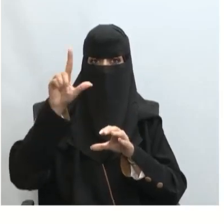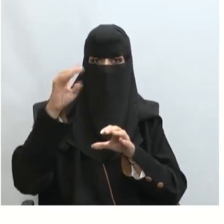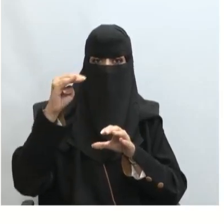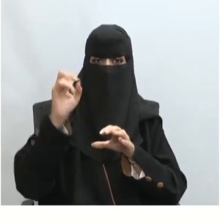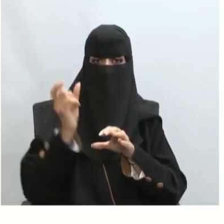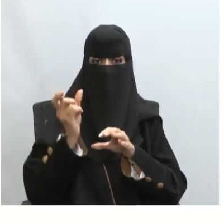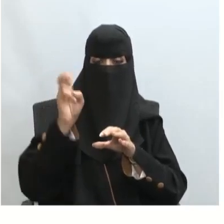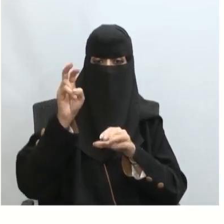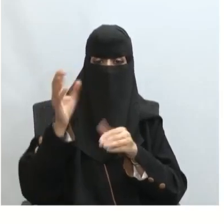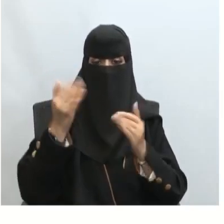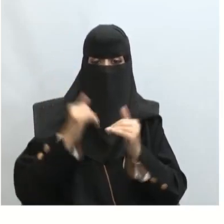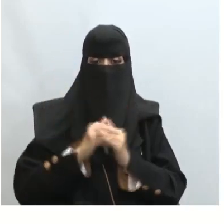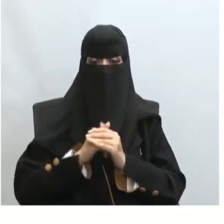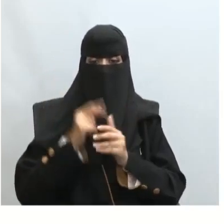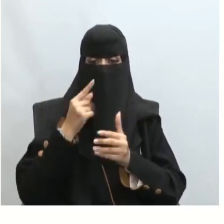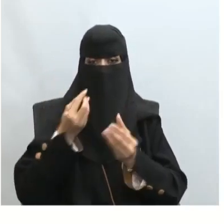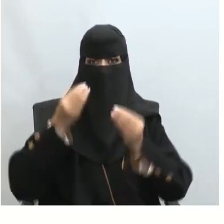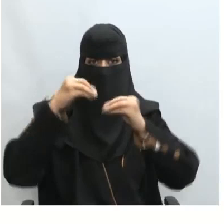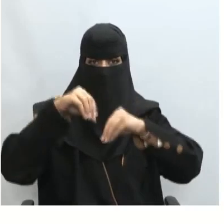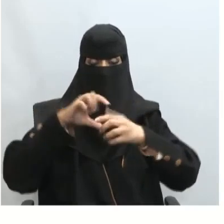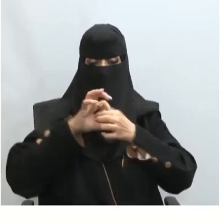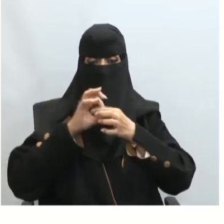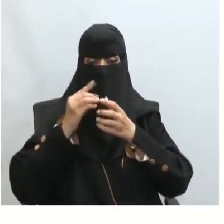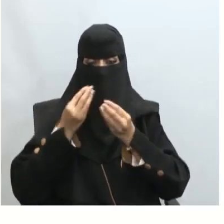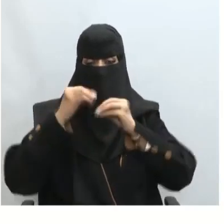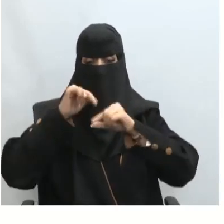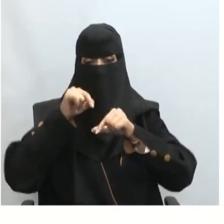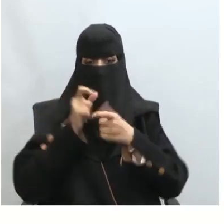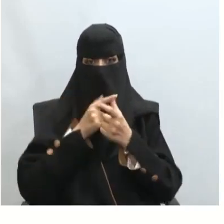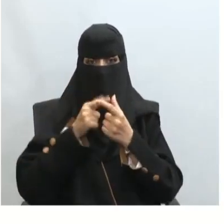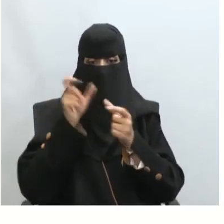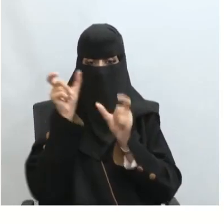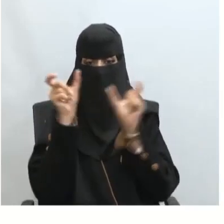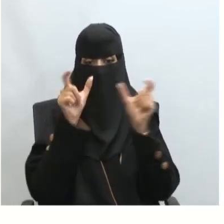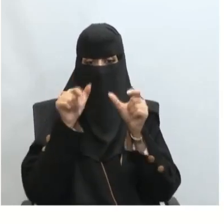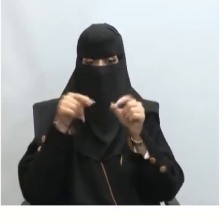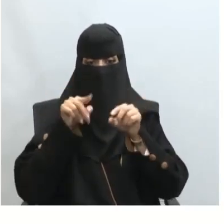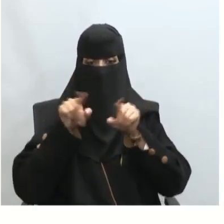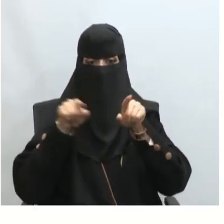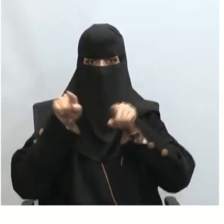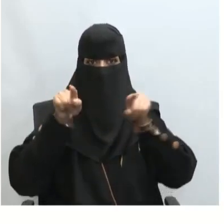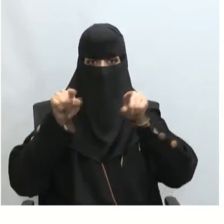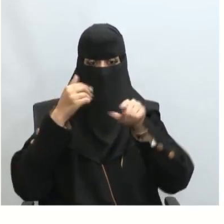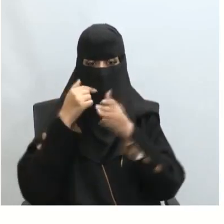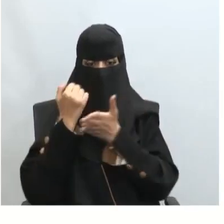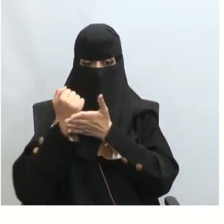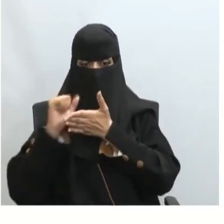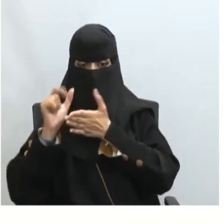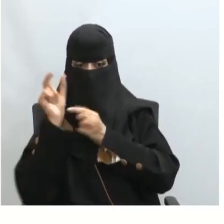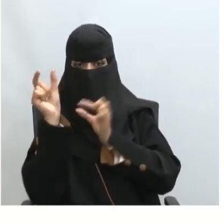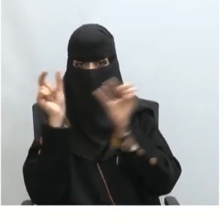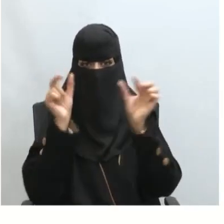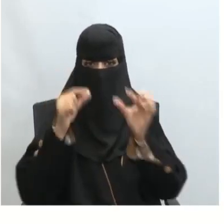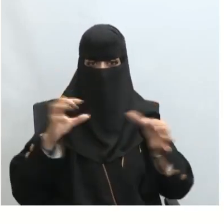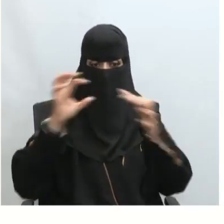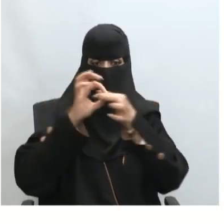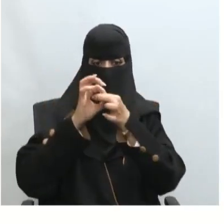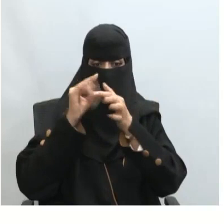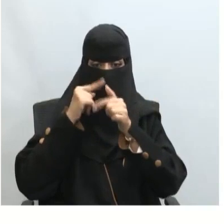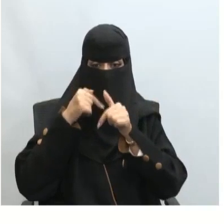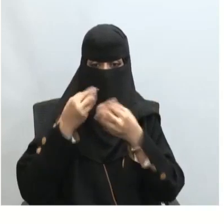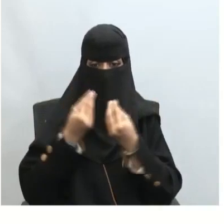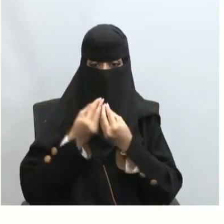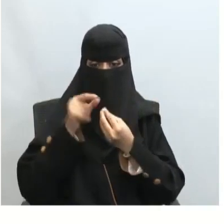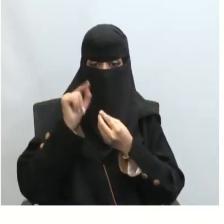جي اضافه روابط اضافيه بين ذرتين كربون ركز في الكلمات اضافه